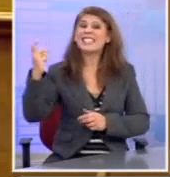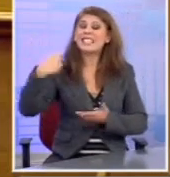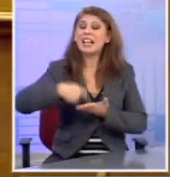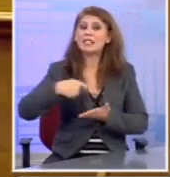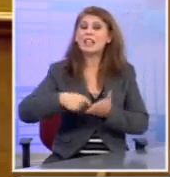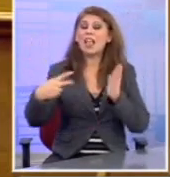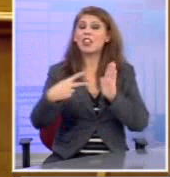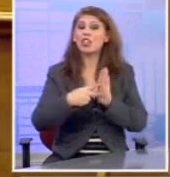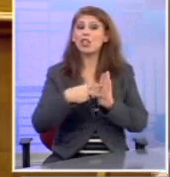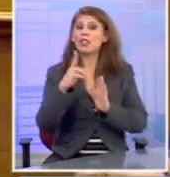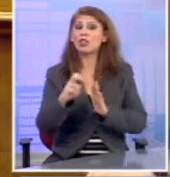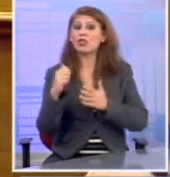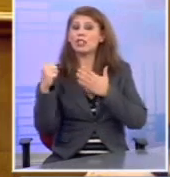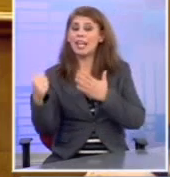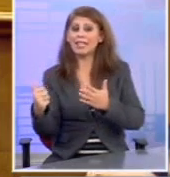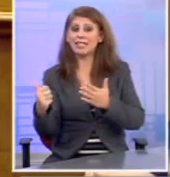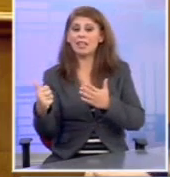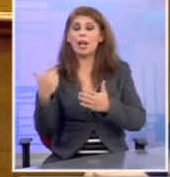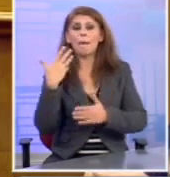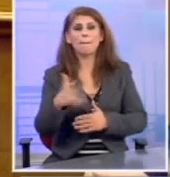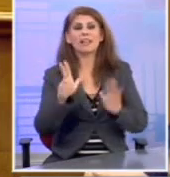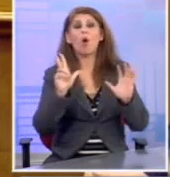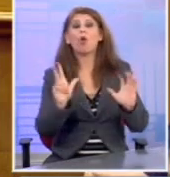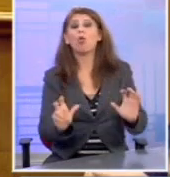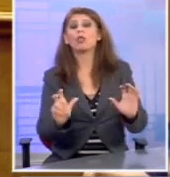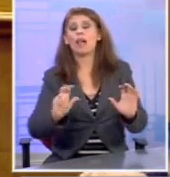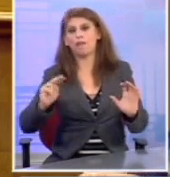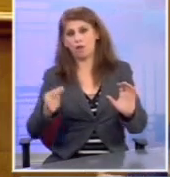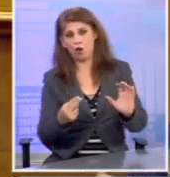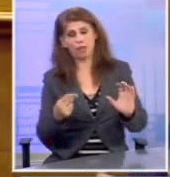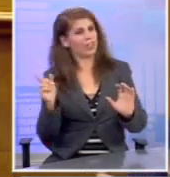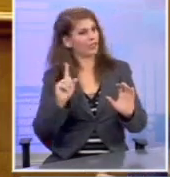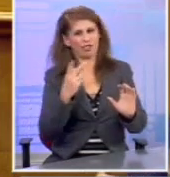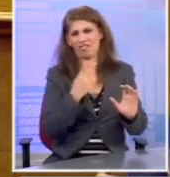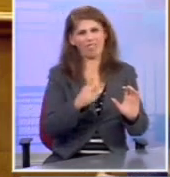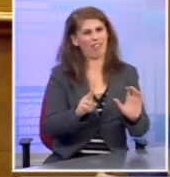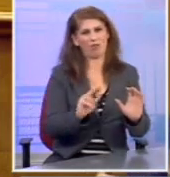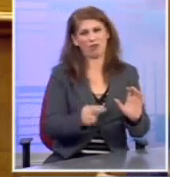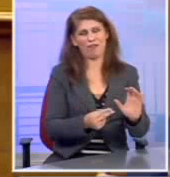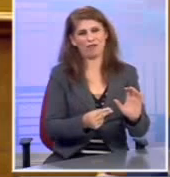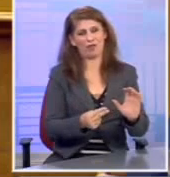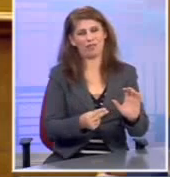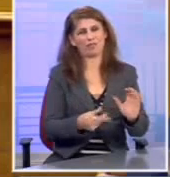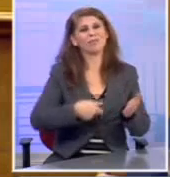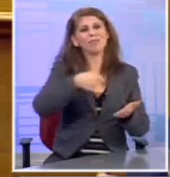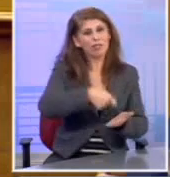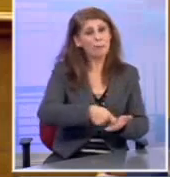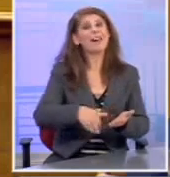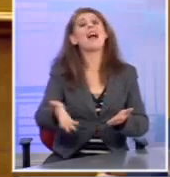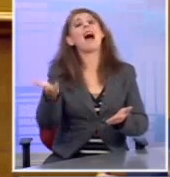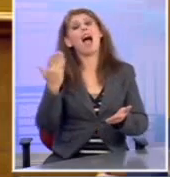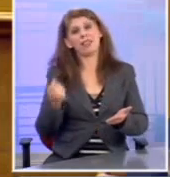το 2026 580 ευρώ και όχι 200 ευρώ που θα έπαιρνε αν δεν